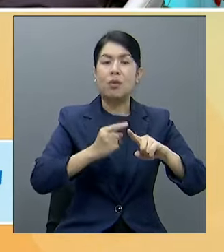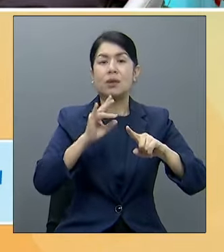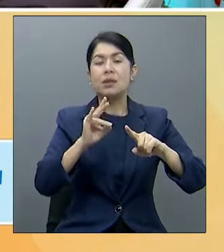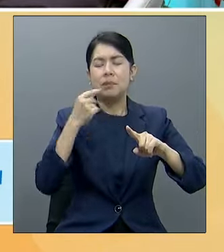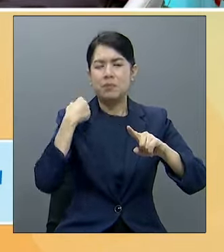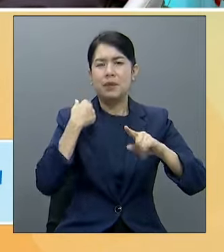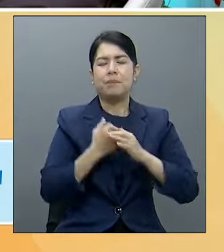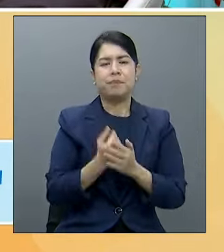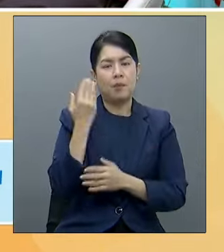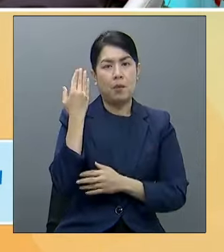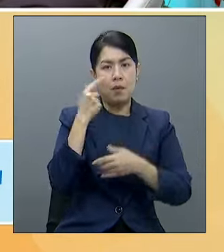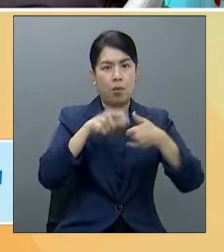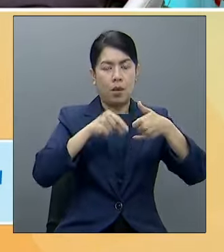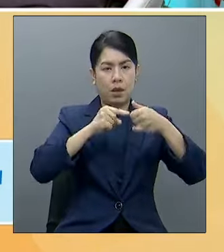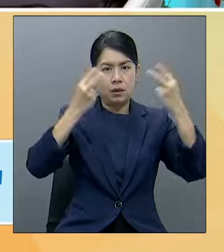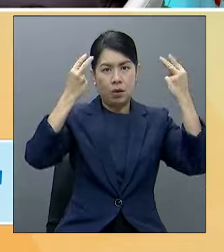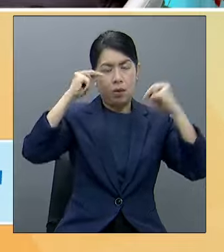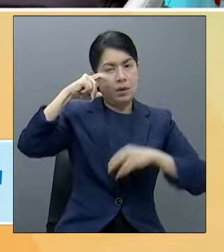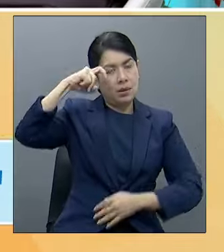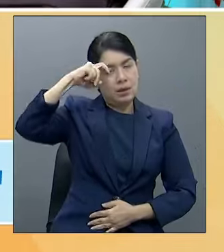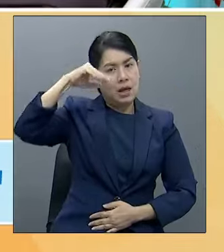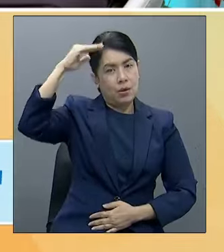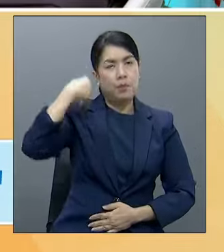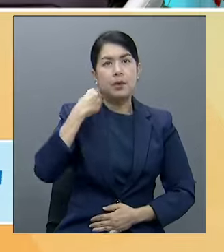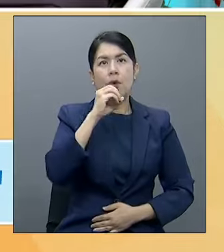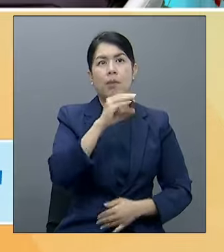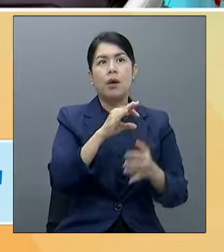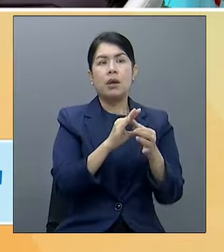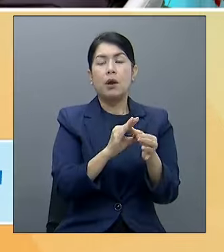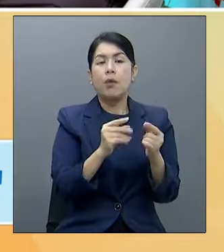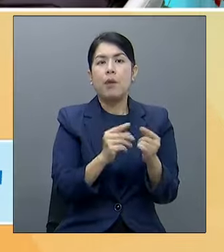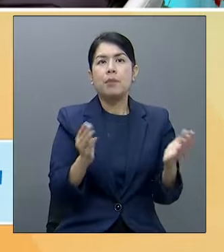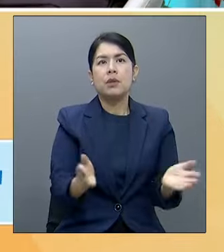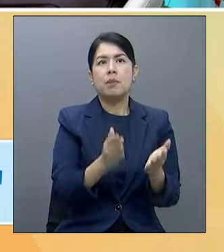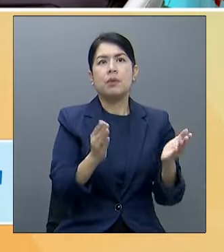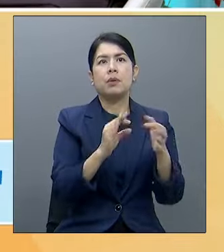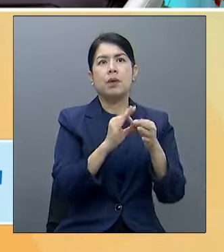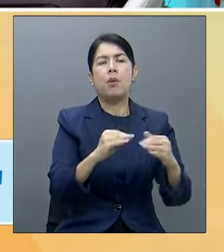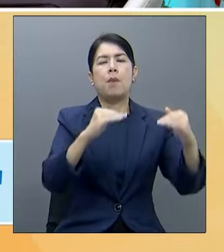เมื่อวานท่านนายกก็แถลงข่าวใช่ไหมคะเรื่องของการสนับสนุนเรื่องความเป็นธรรมทางเ